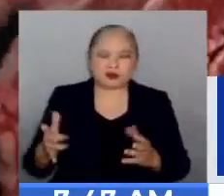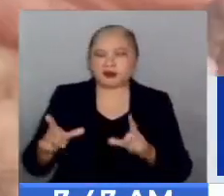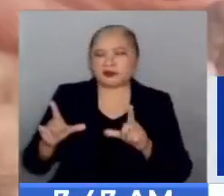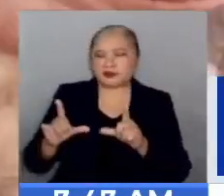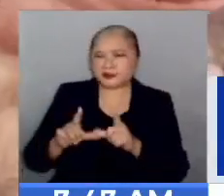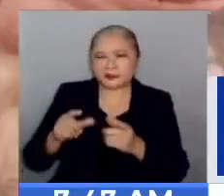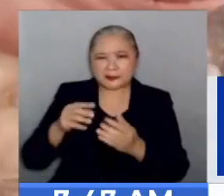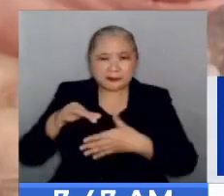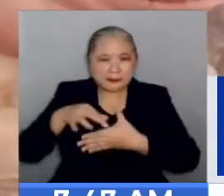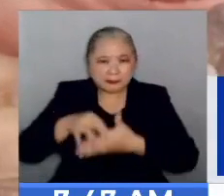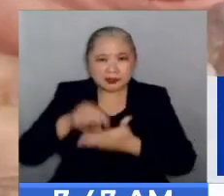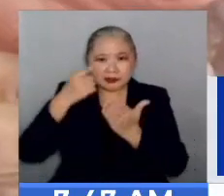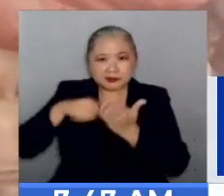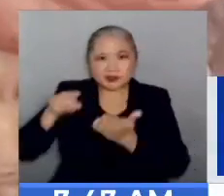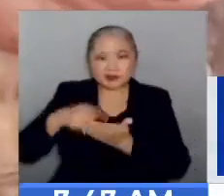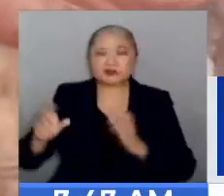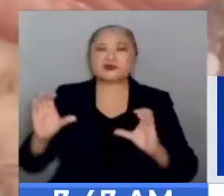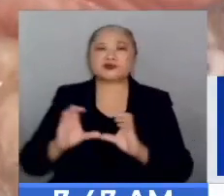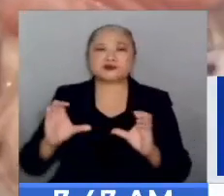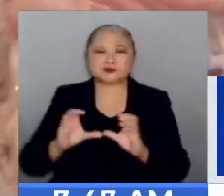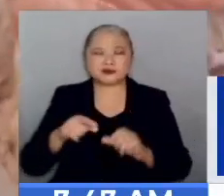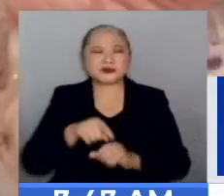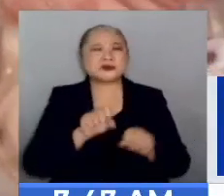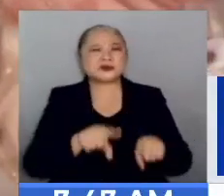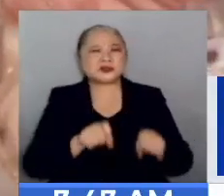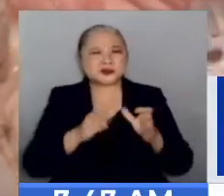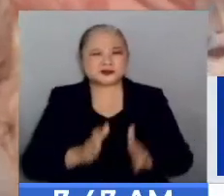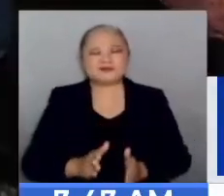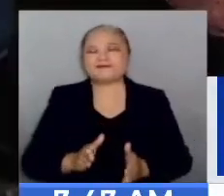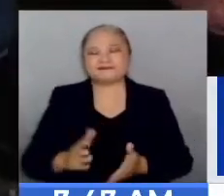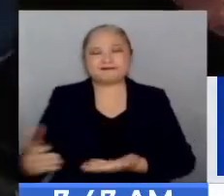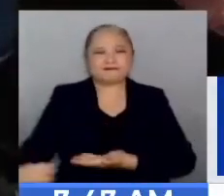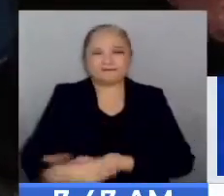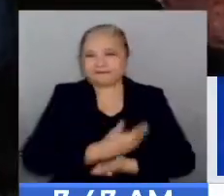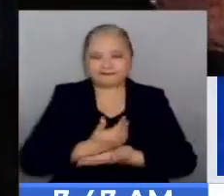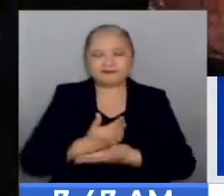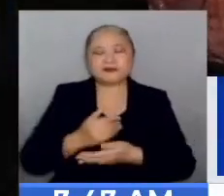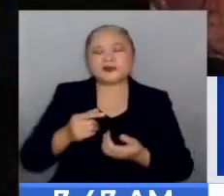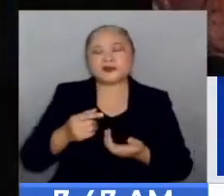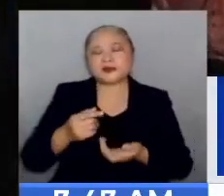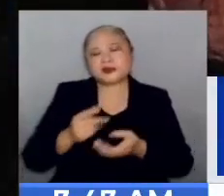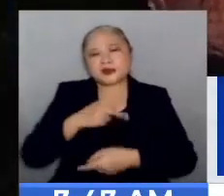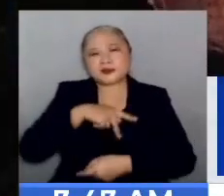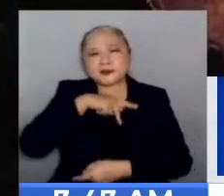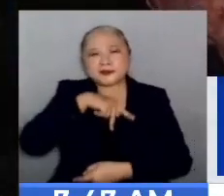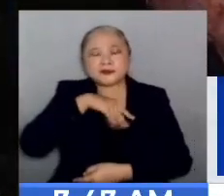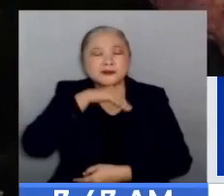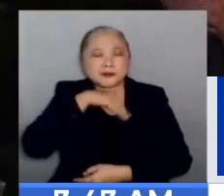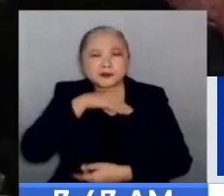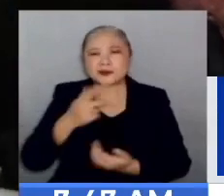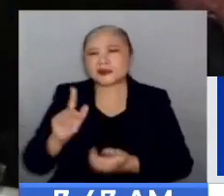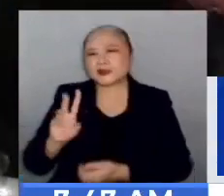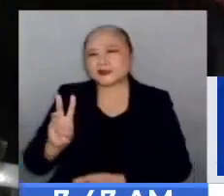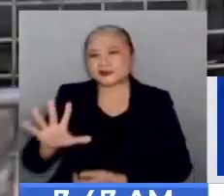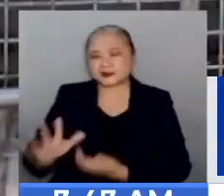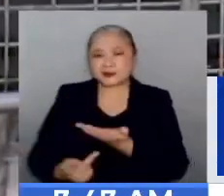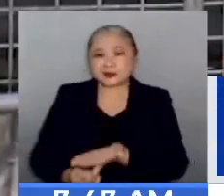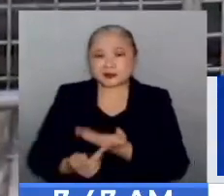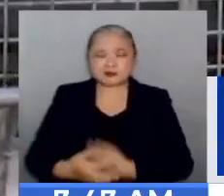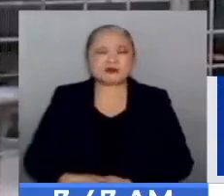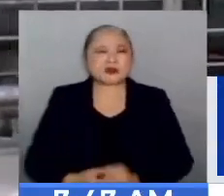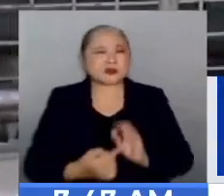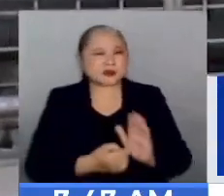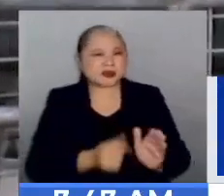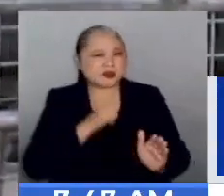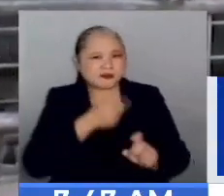nagtitinda, kaya kinumpiska ang mga karne na aabot sa 65 kilos. May mga indikasyon din daw na hindi galing sa slaughterhouse ang karne,